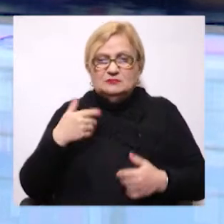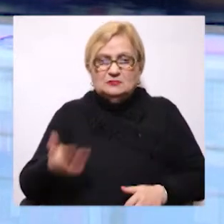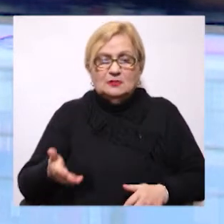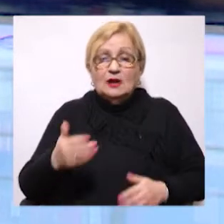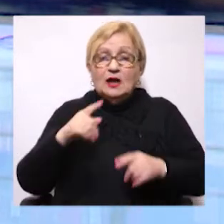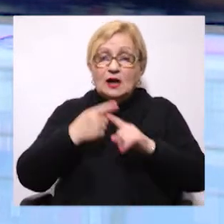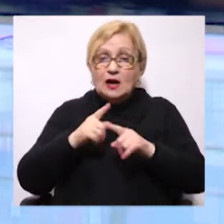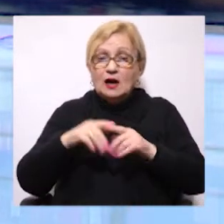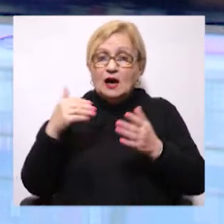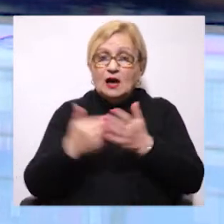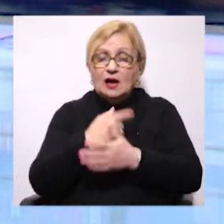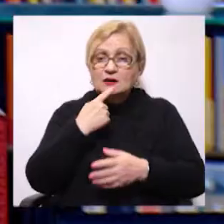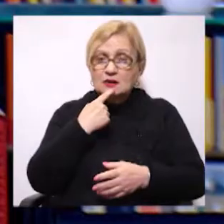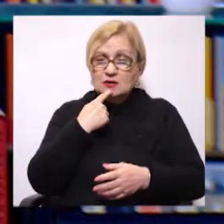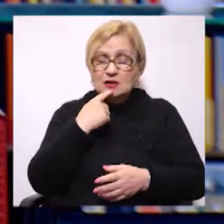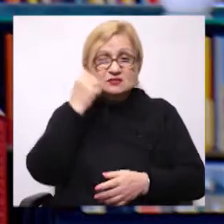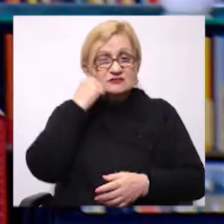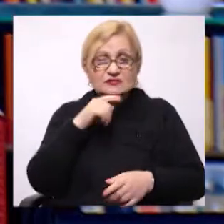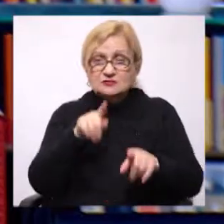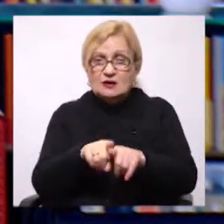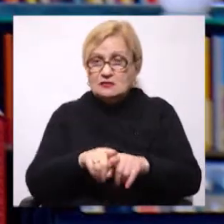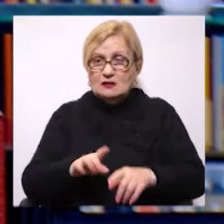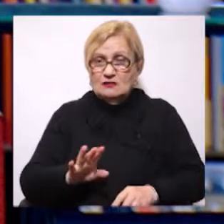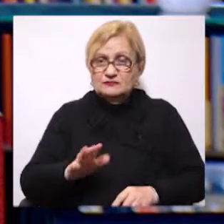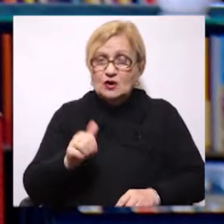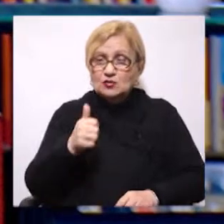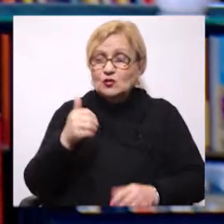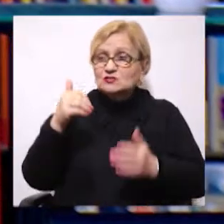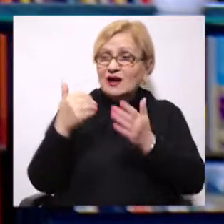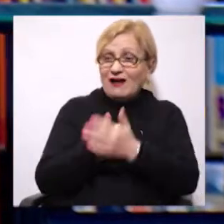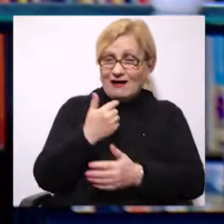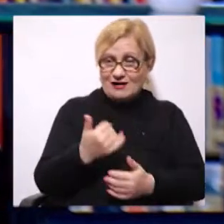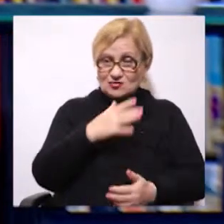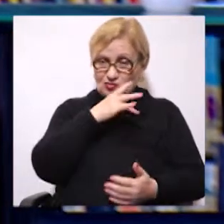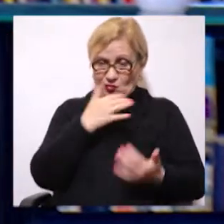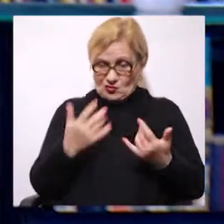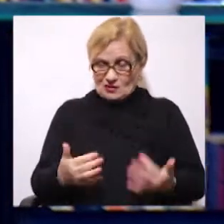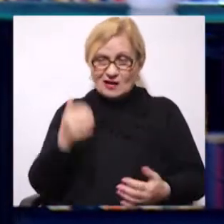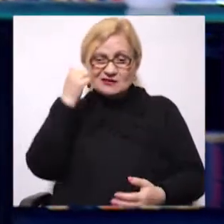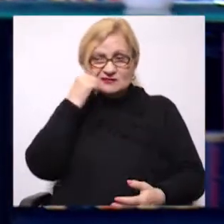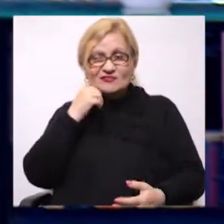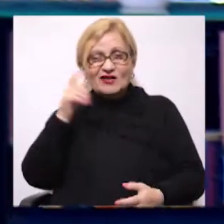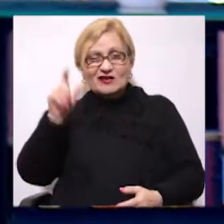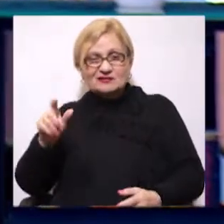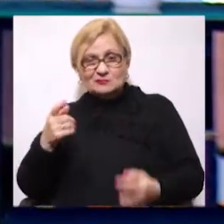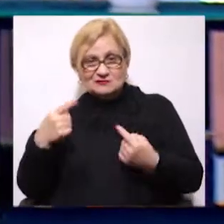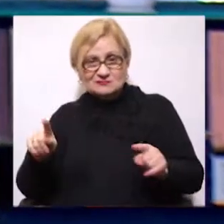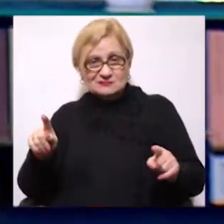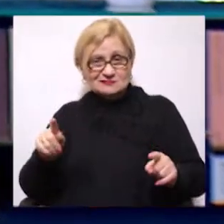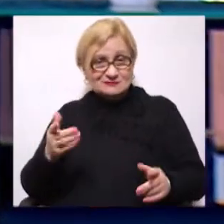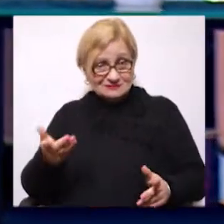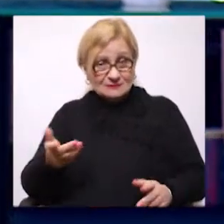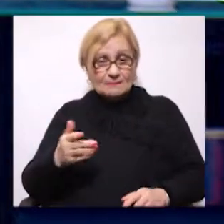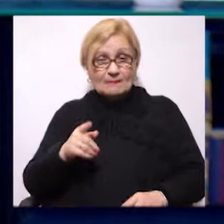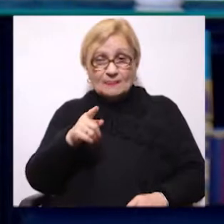ძველ ენას არ ჰგავს, როგორც ახალი კაცი არ ჰგავს ძველ კაცსა. მაშასადამე თუ მიბრძანებთ, რომ რადგანაც